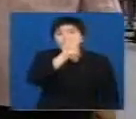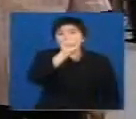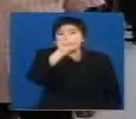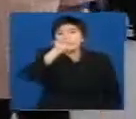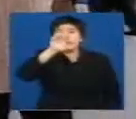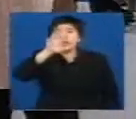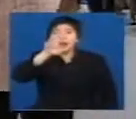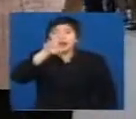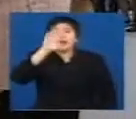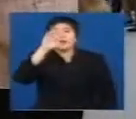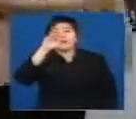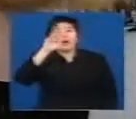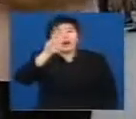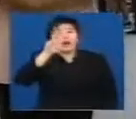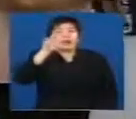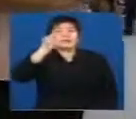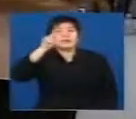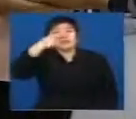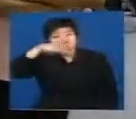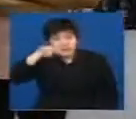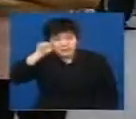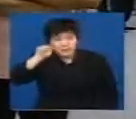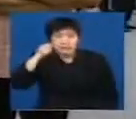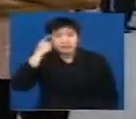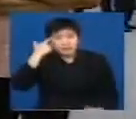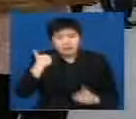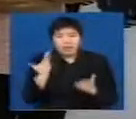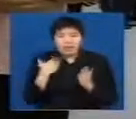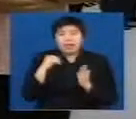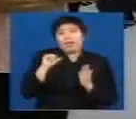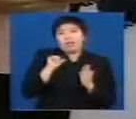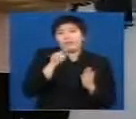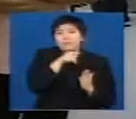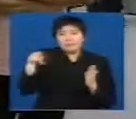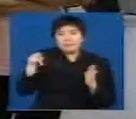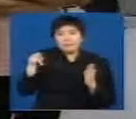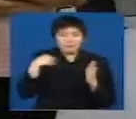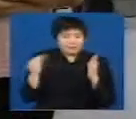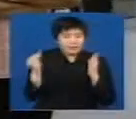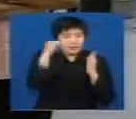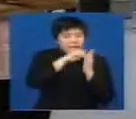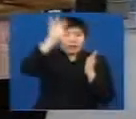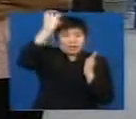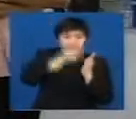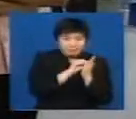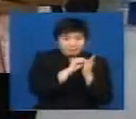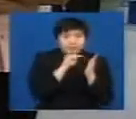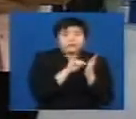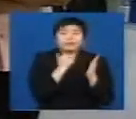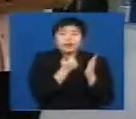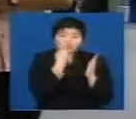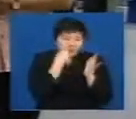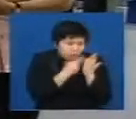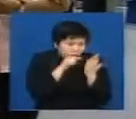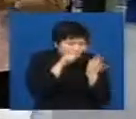วมถึงมีแอปแอปไปโหลด ได้เลย Water for Thai ใช ่ก็โหลดได้เช่นก ัน ก็โหลดได้เช่นกัน นี่คือประชาชนก็สามารถที่จะติดตาม